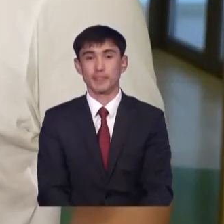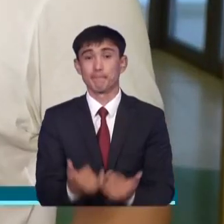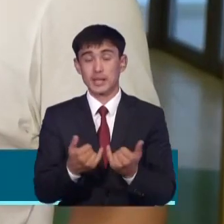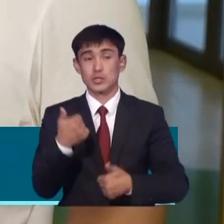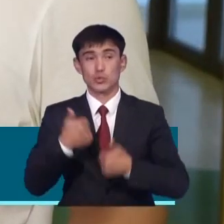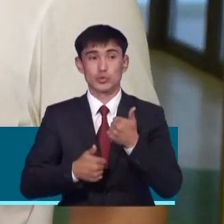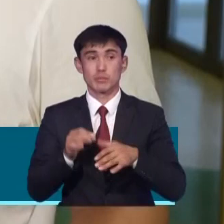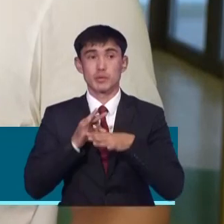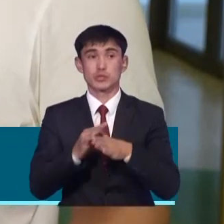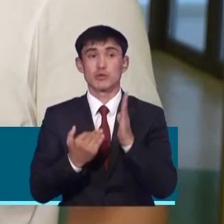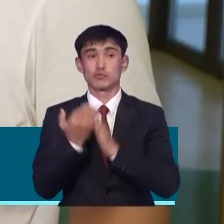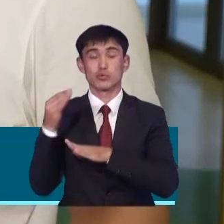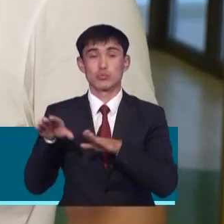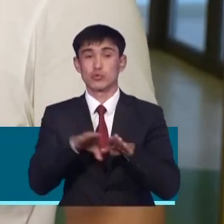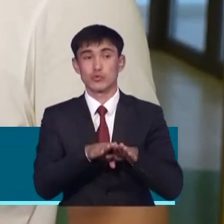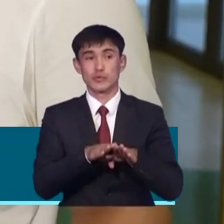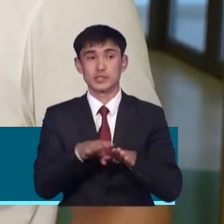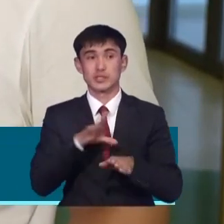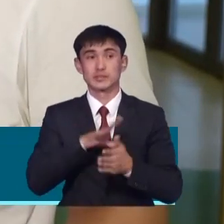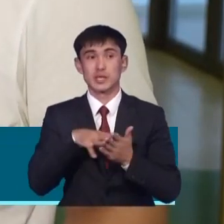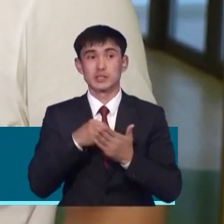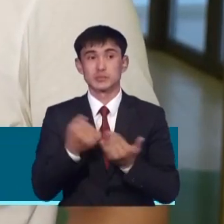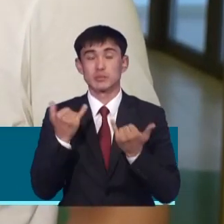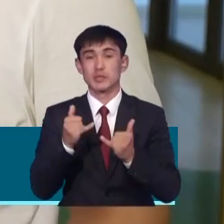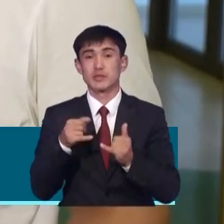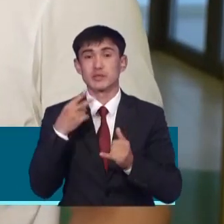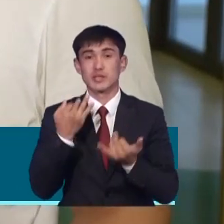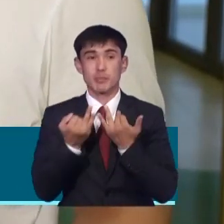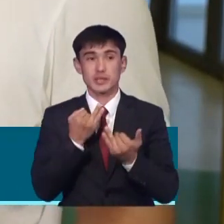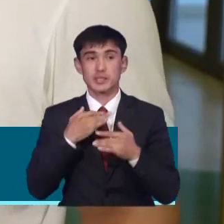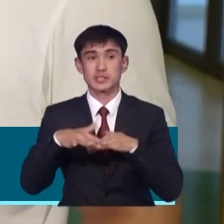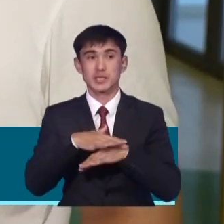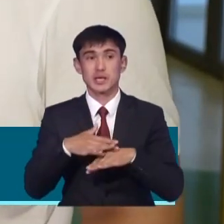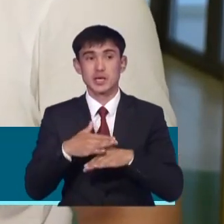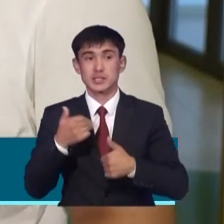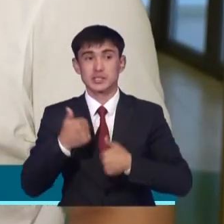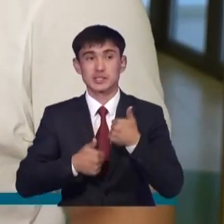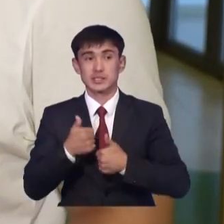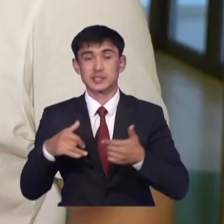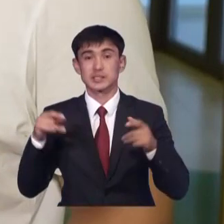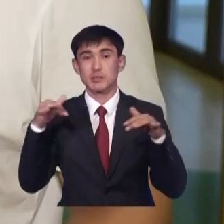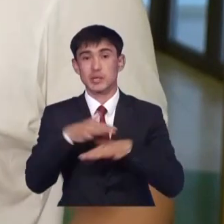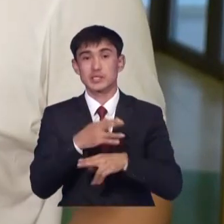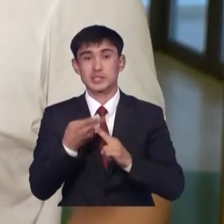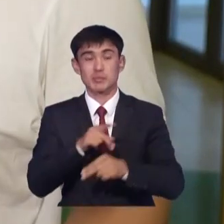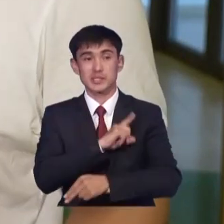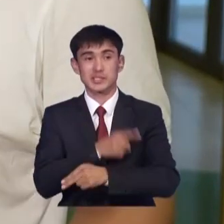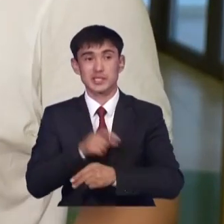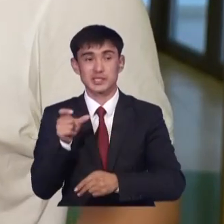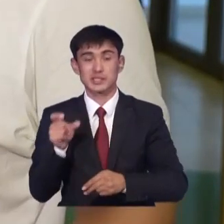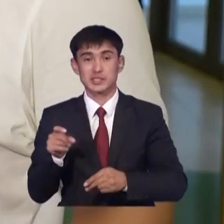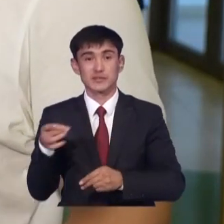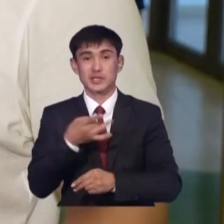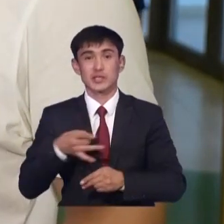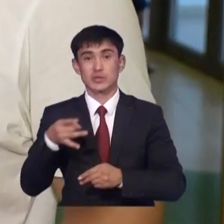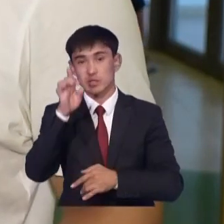Нынешний турнир прошел на высоком уровне, став значимым событием в дебатной среде. В этом состязании собрались самые сильные дебатеры со